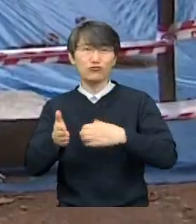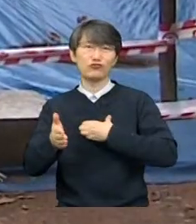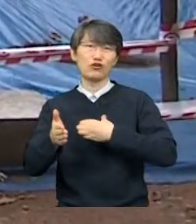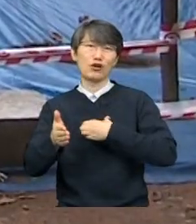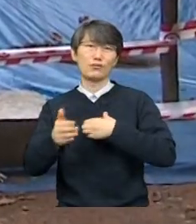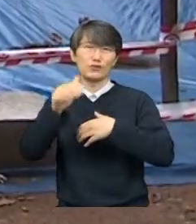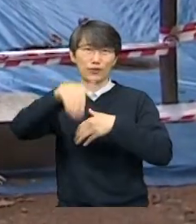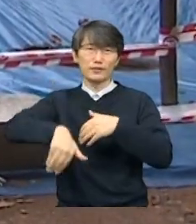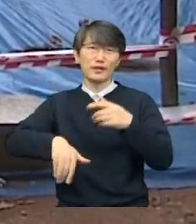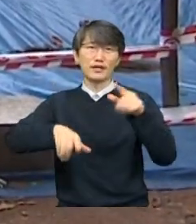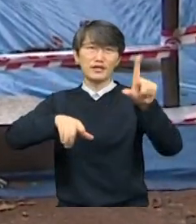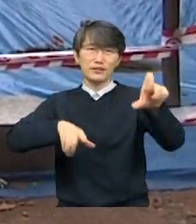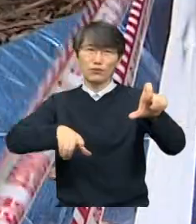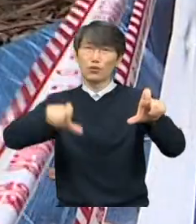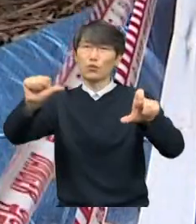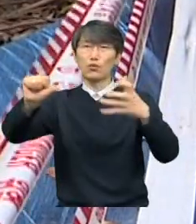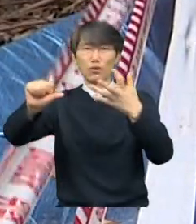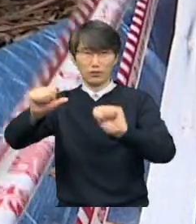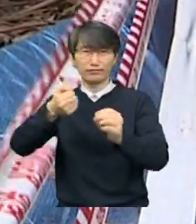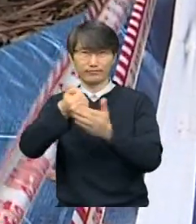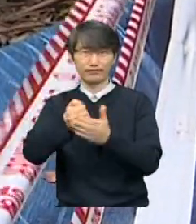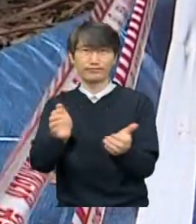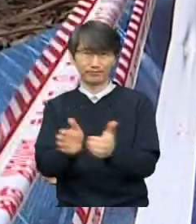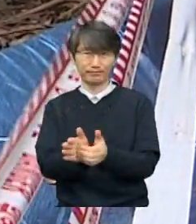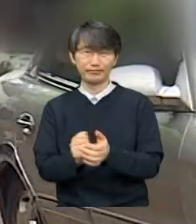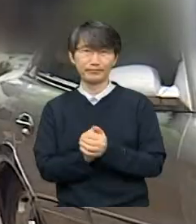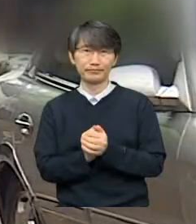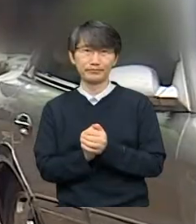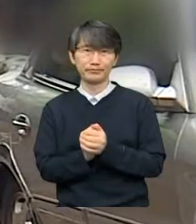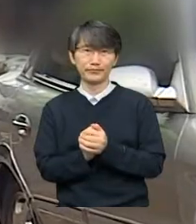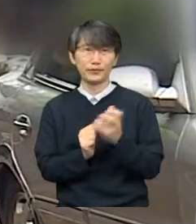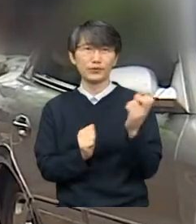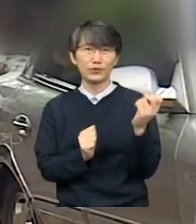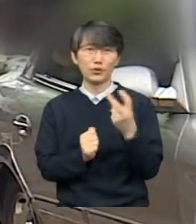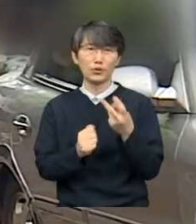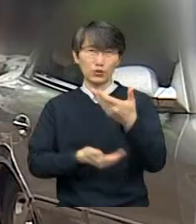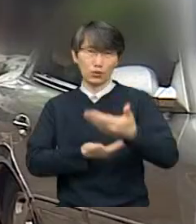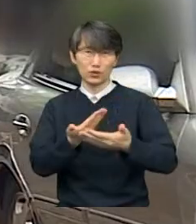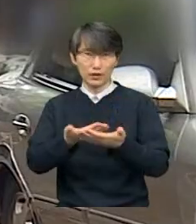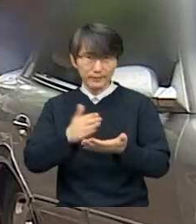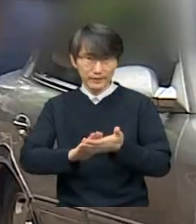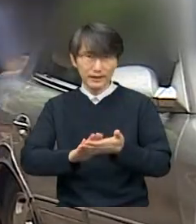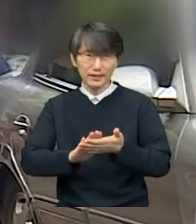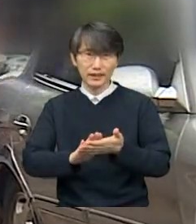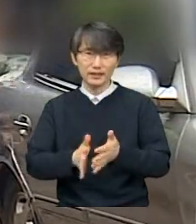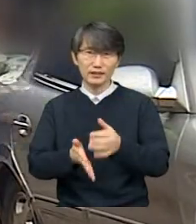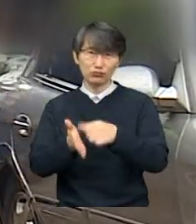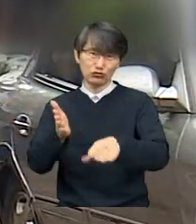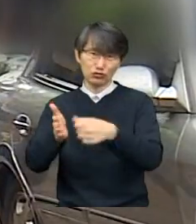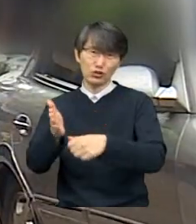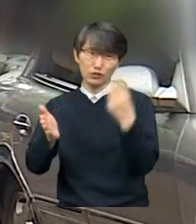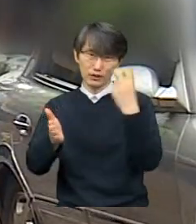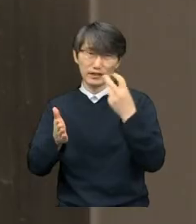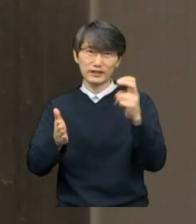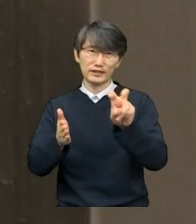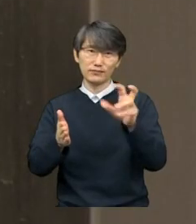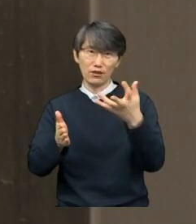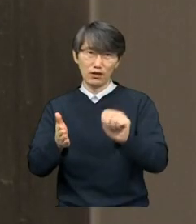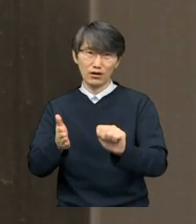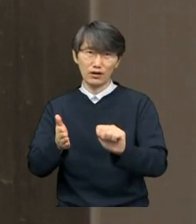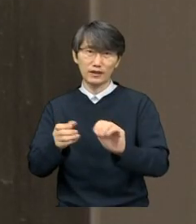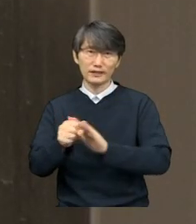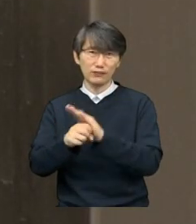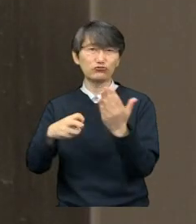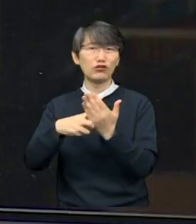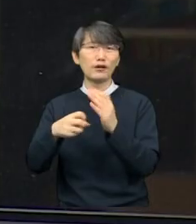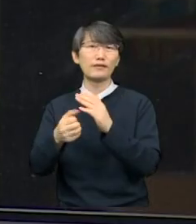정비엔 각각 15억 원과 5억 원이 편성됐습니다. 또 도로 정비와 시설물 유지 관리에 20억 원, 구로